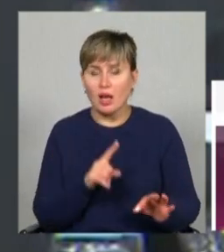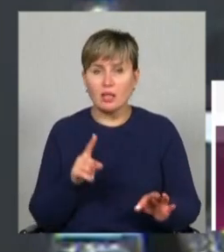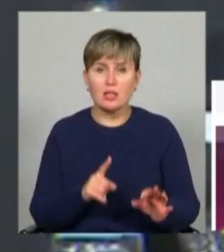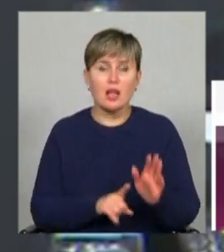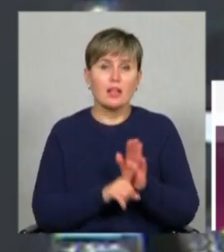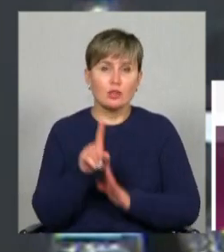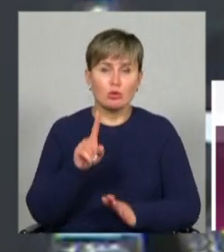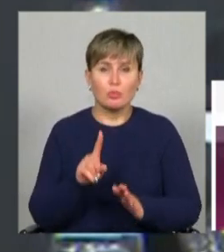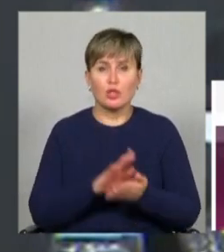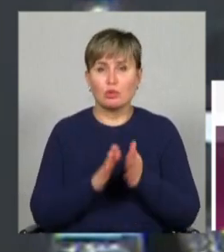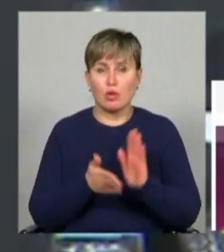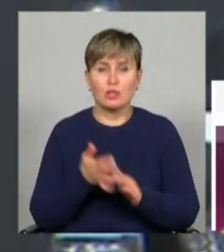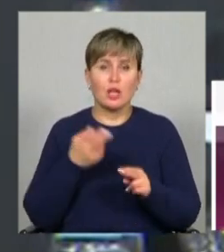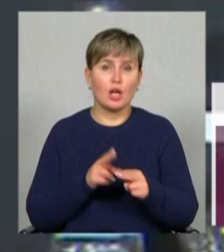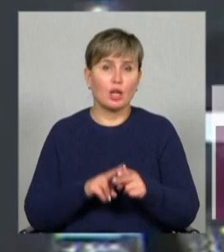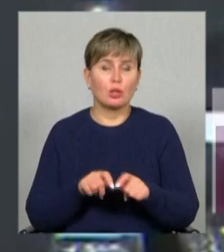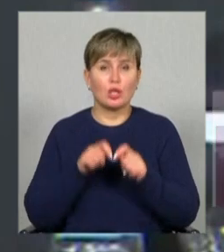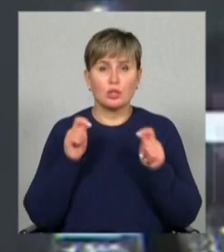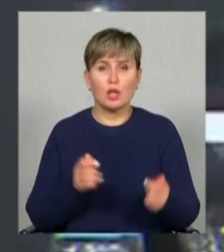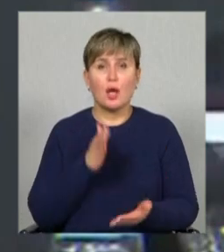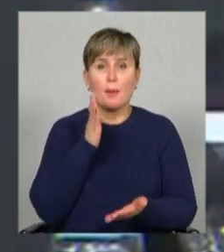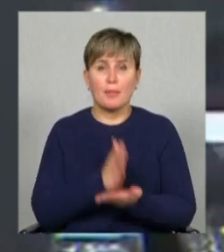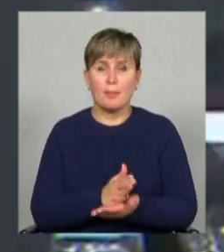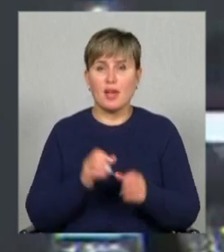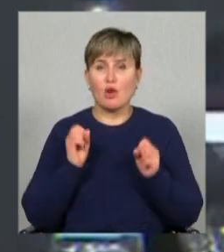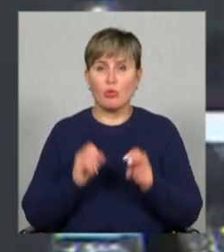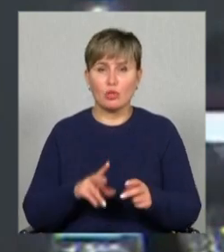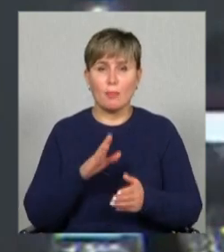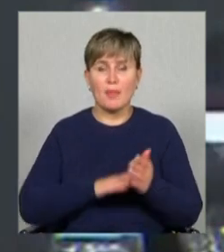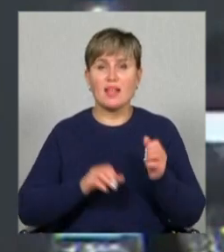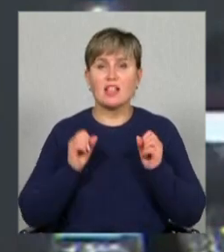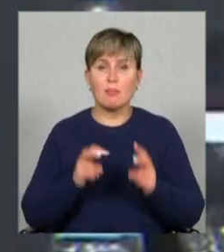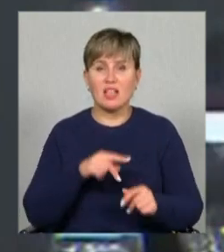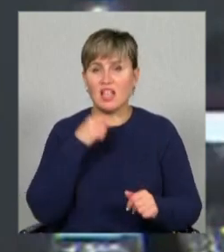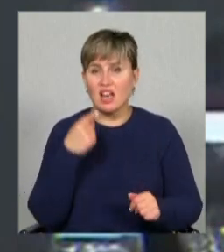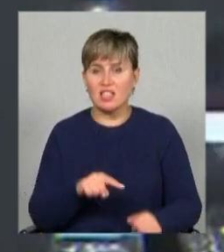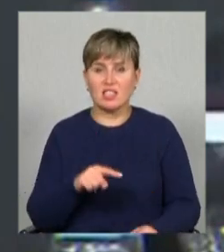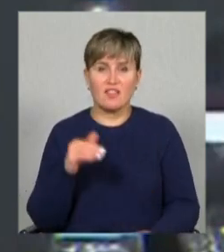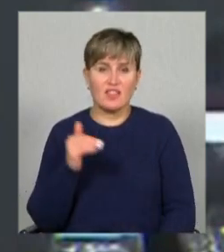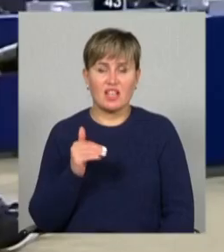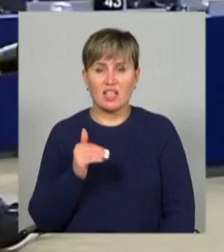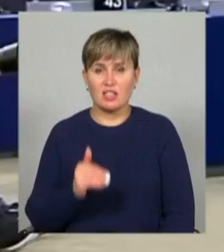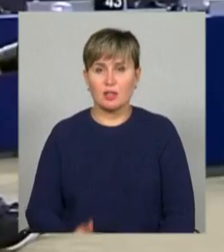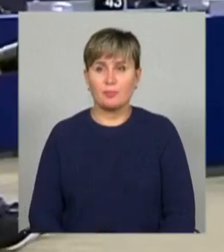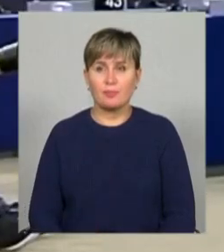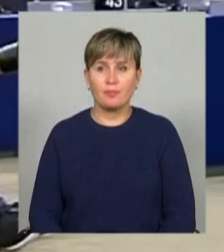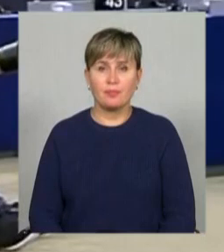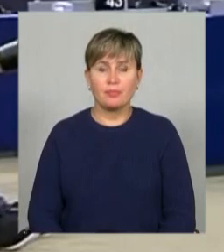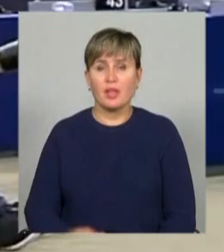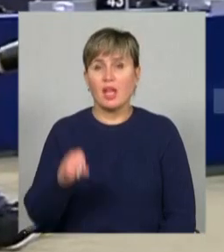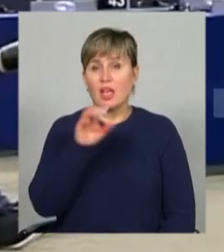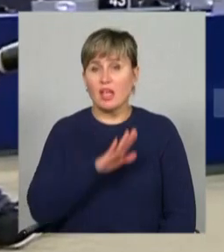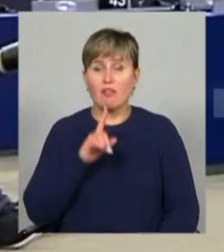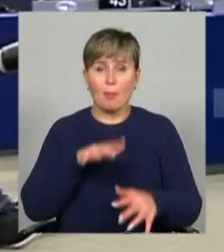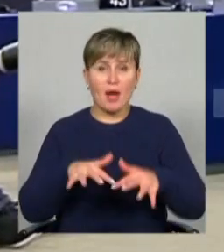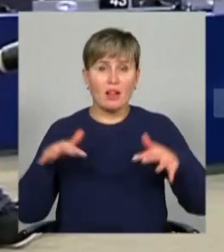Наступила ситуация, которая создает прямые угрозы безопасности Российской Федерации. Между тем, в